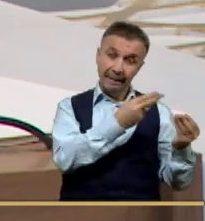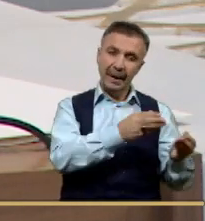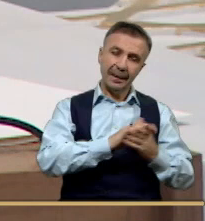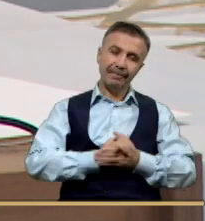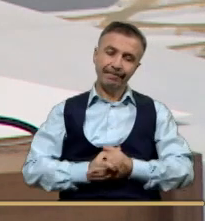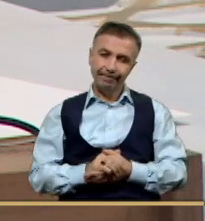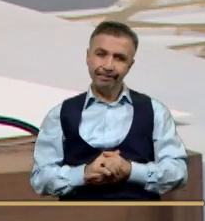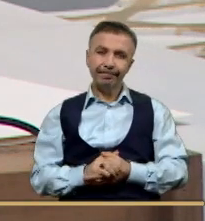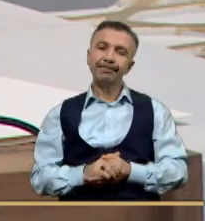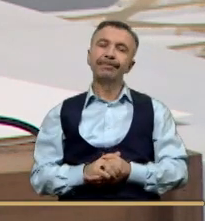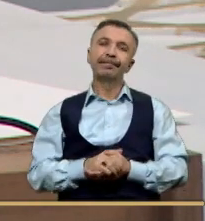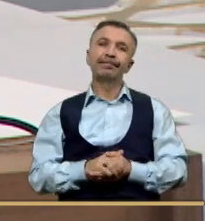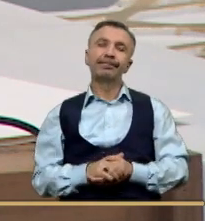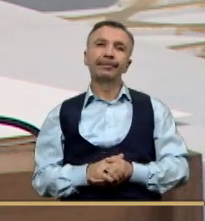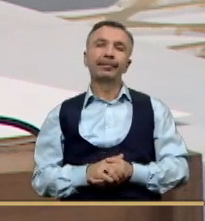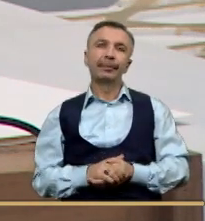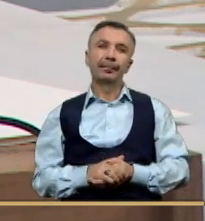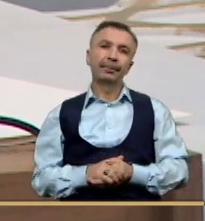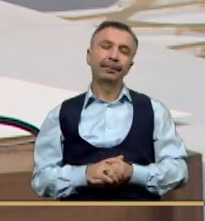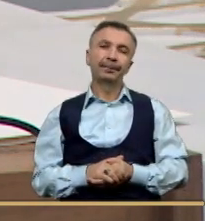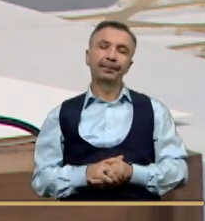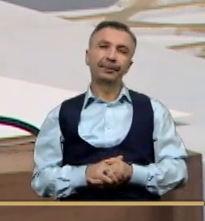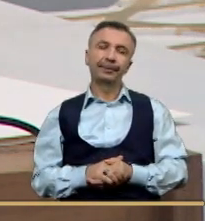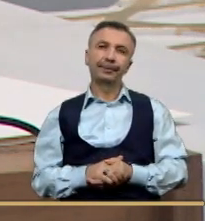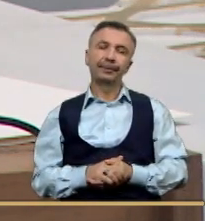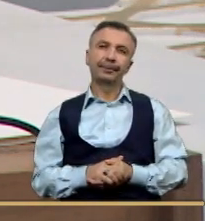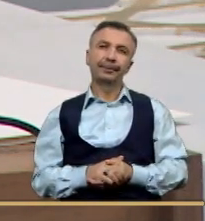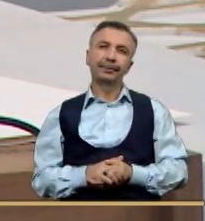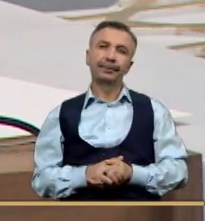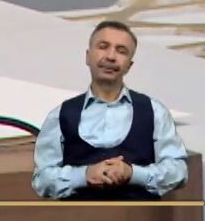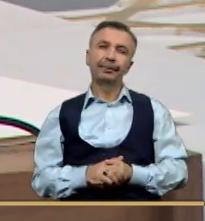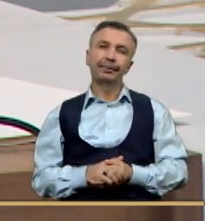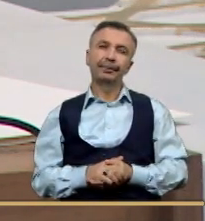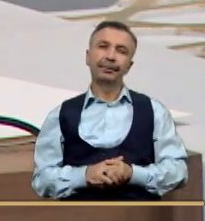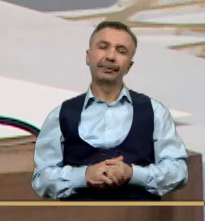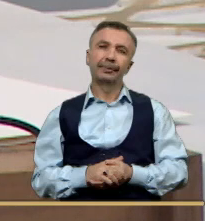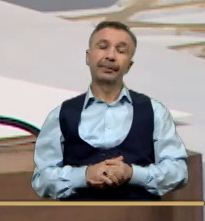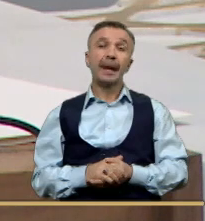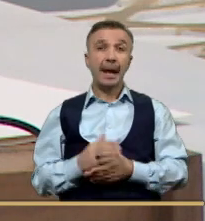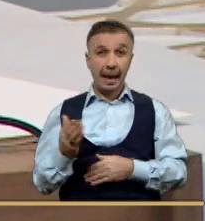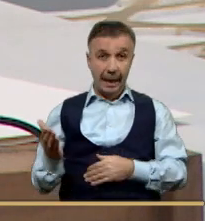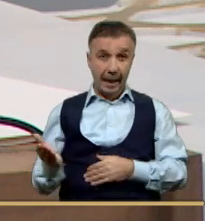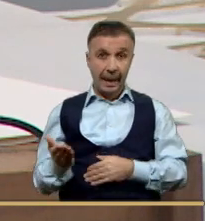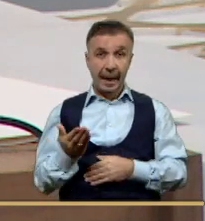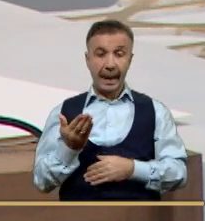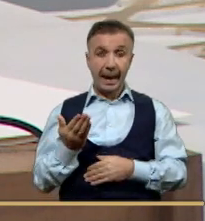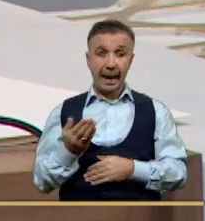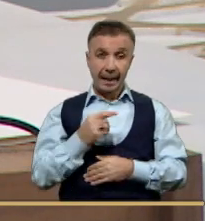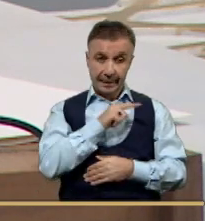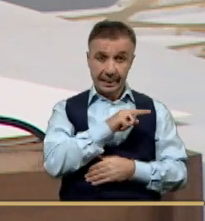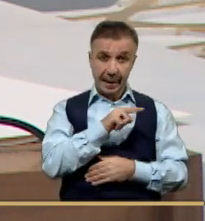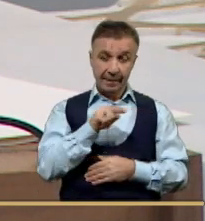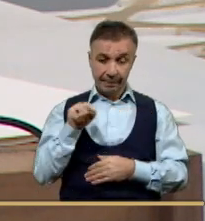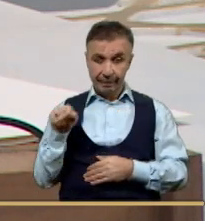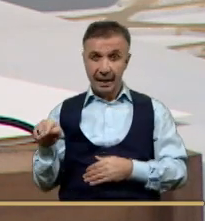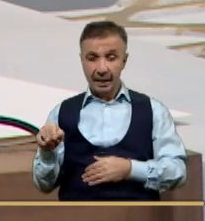Le'in besatte ileyye yedeke litaktüleni, eğer sen beni öldürmek için